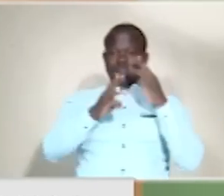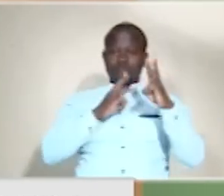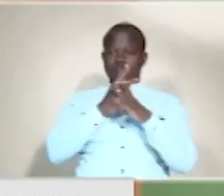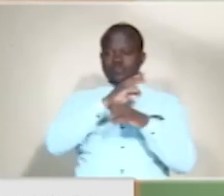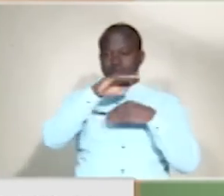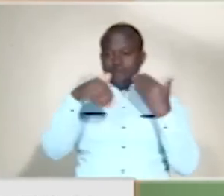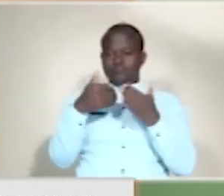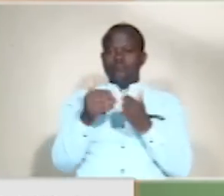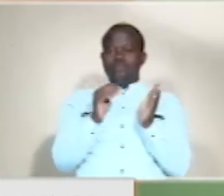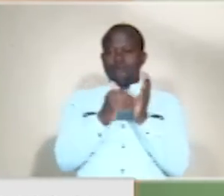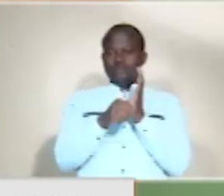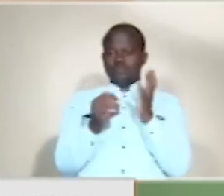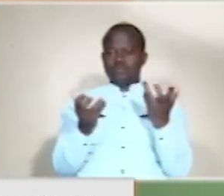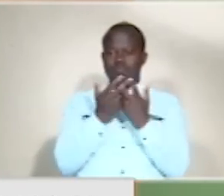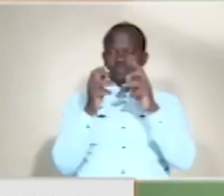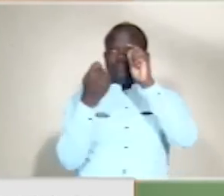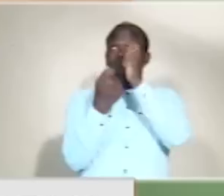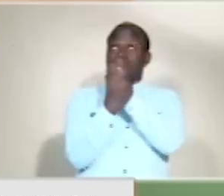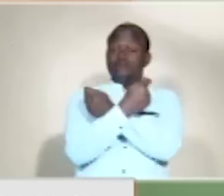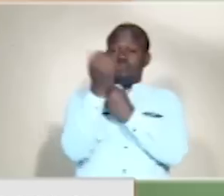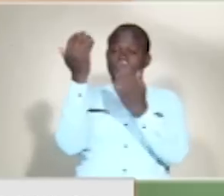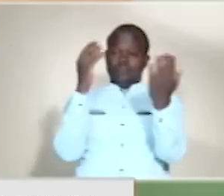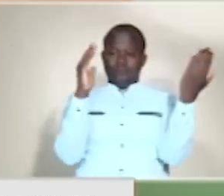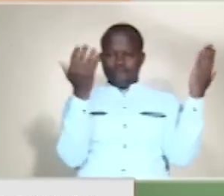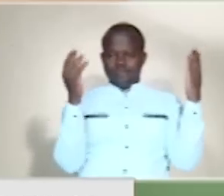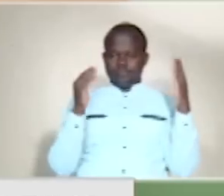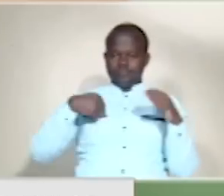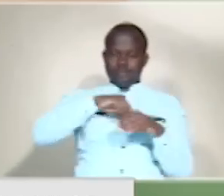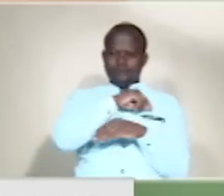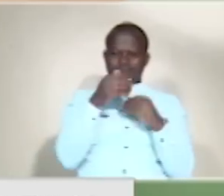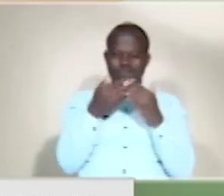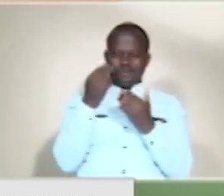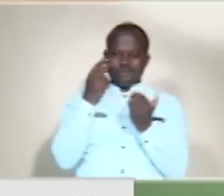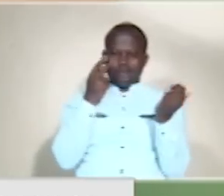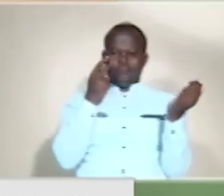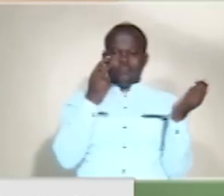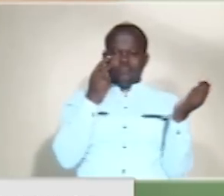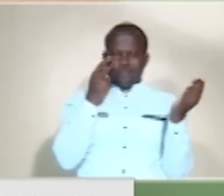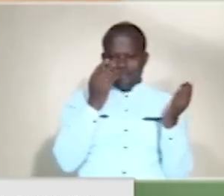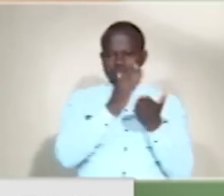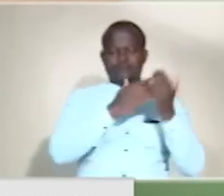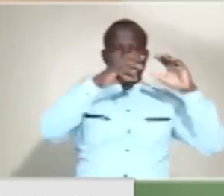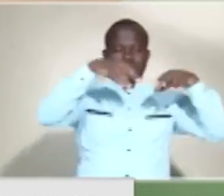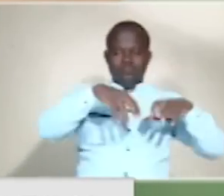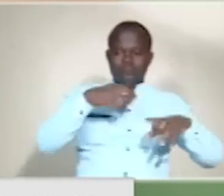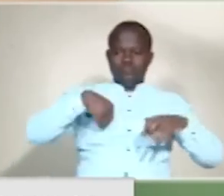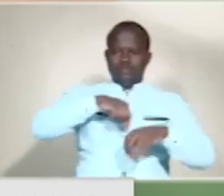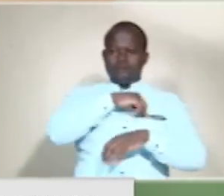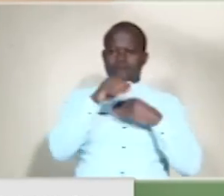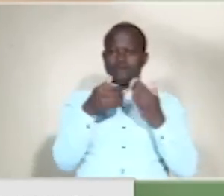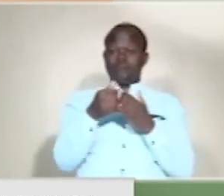ni ikibazo kijyanye n'imihindagurikire y'ikirere aho usanga hamwe hari imvura nyinshi ahandi habonetse izuba